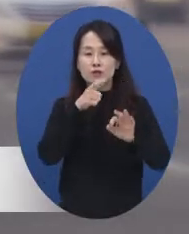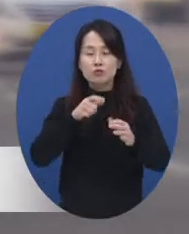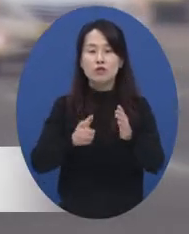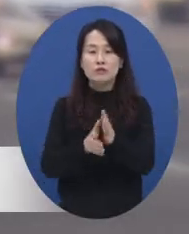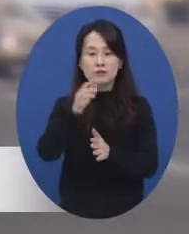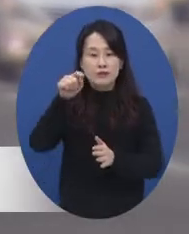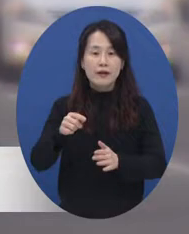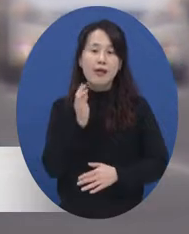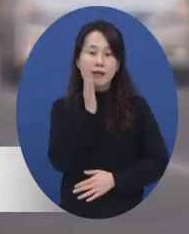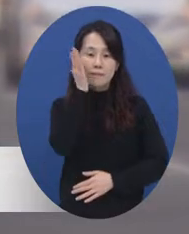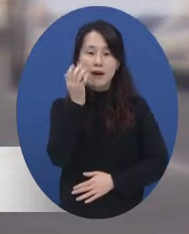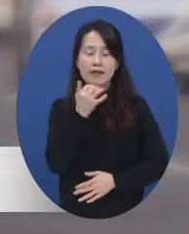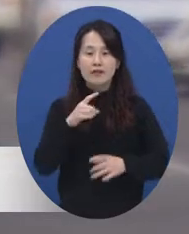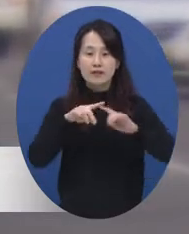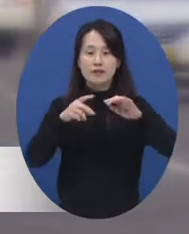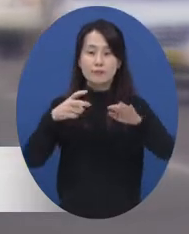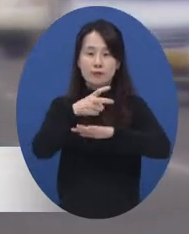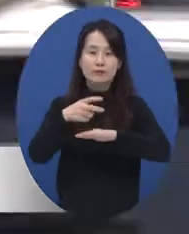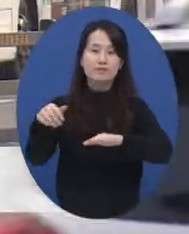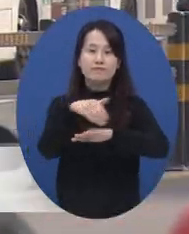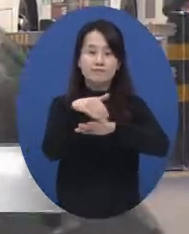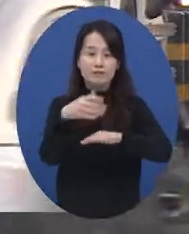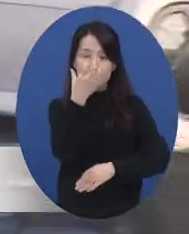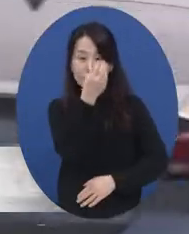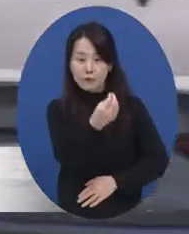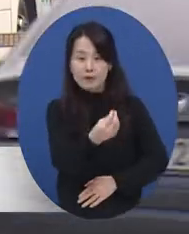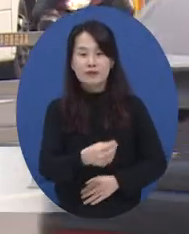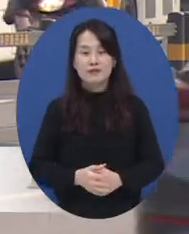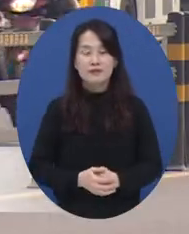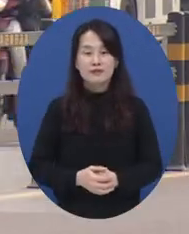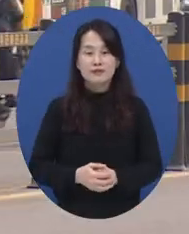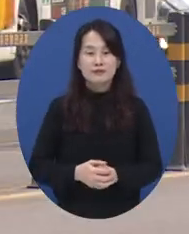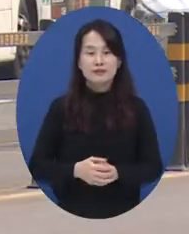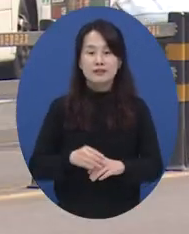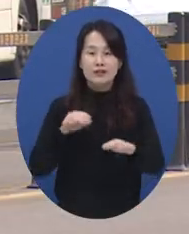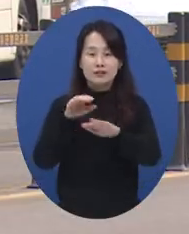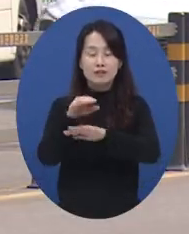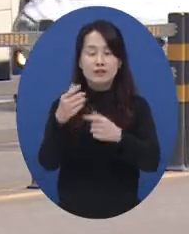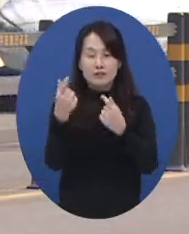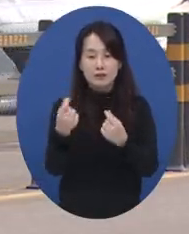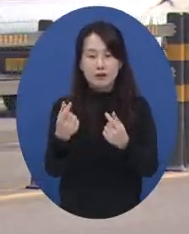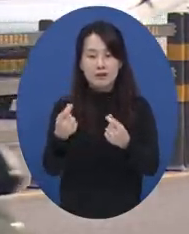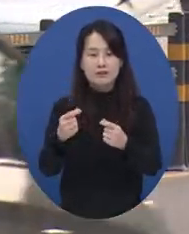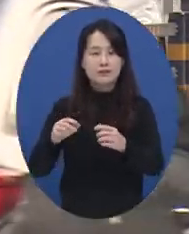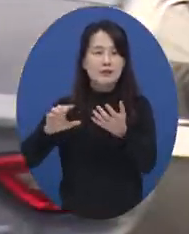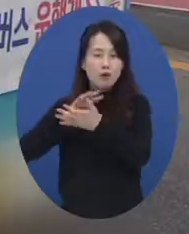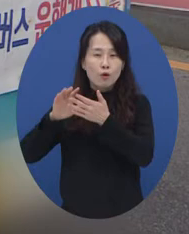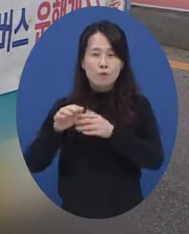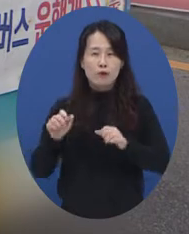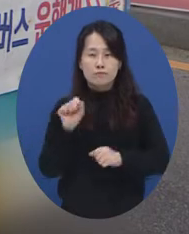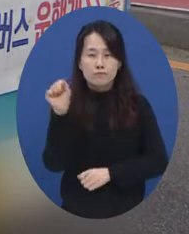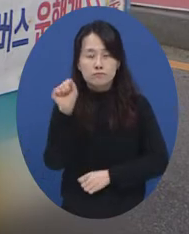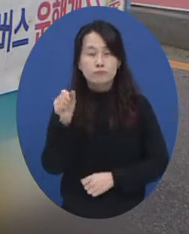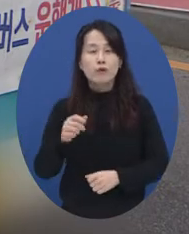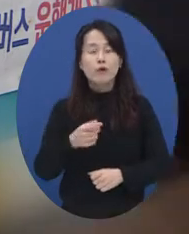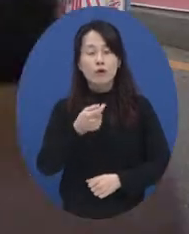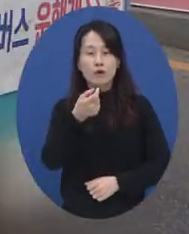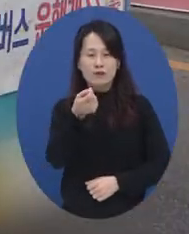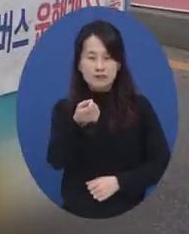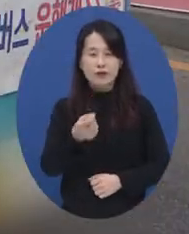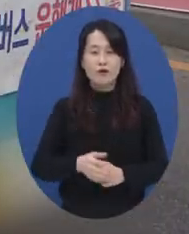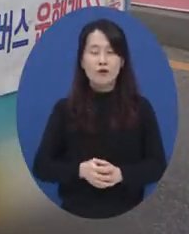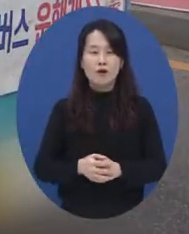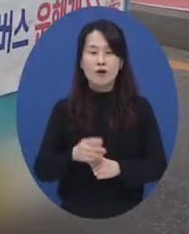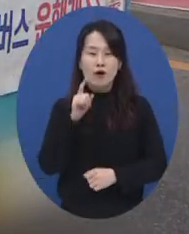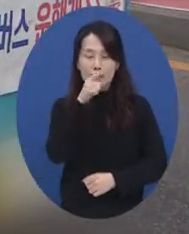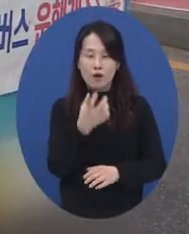지난 10월부터 수원 시내엔 파란색의 전기버스가 다니기 시작했습니다. 승용 전기차와 마찬가지로 소음과 진동이 거의